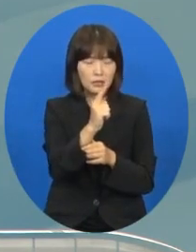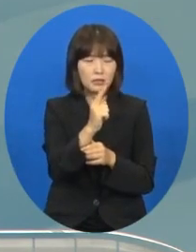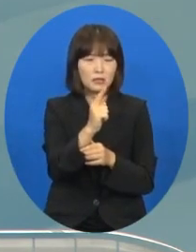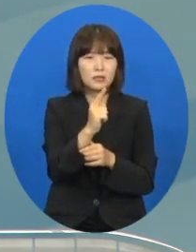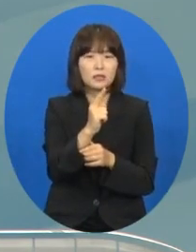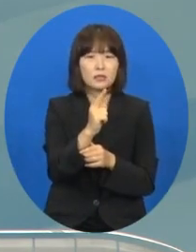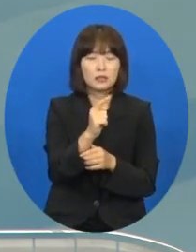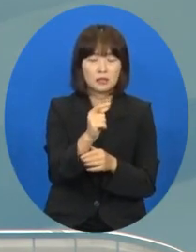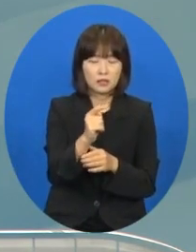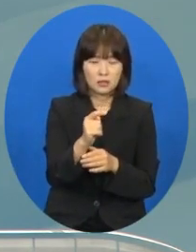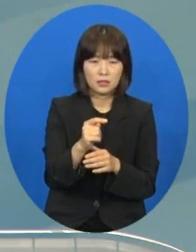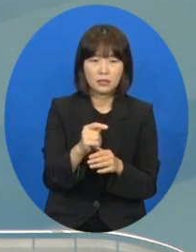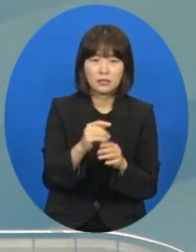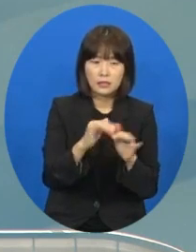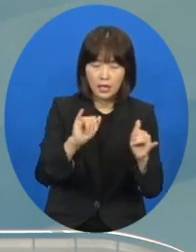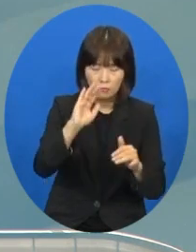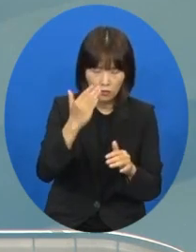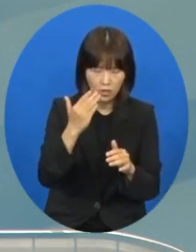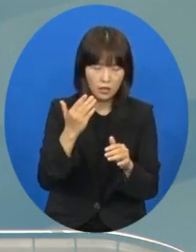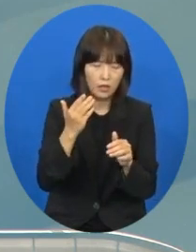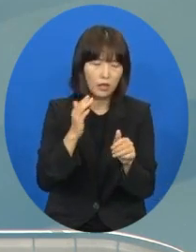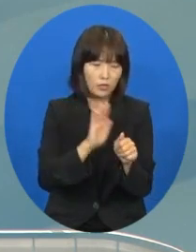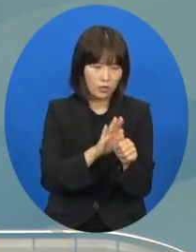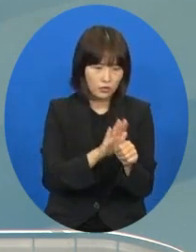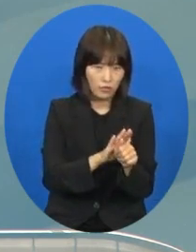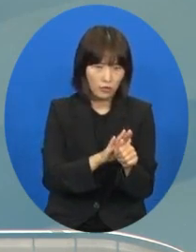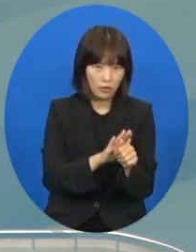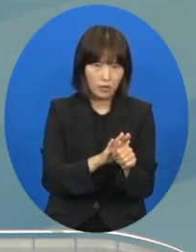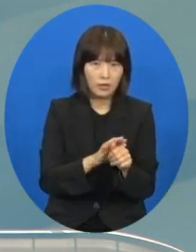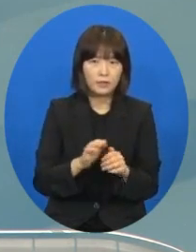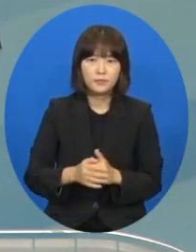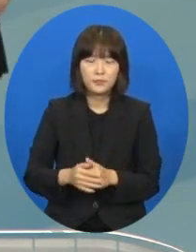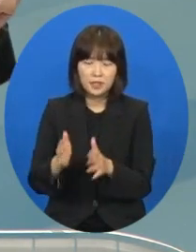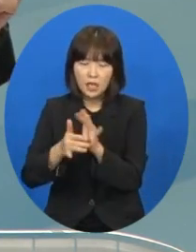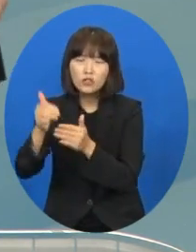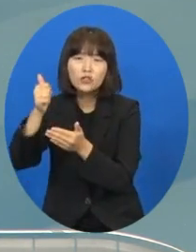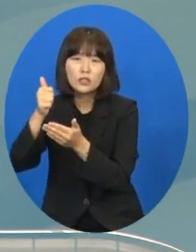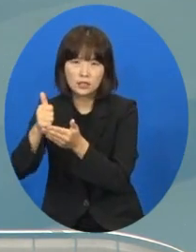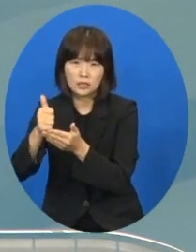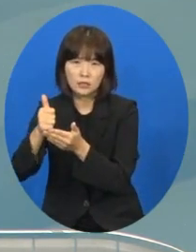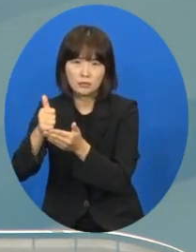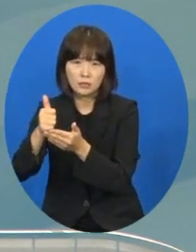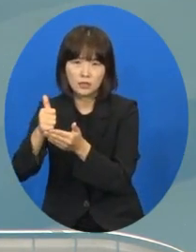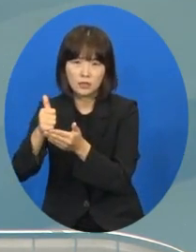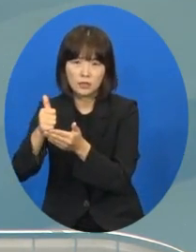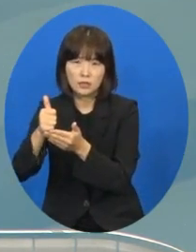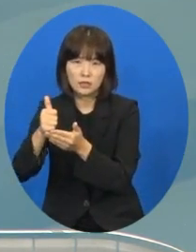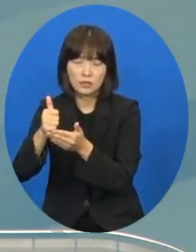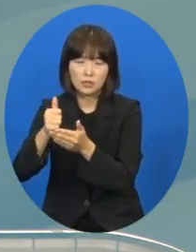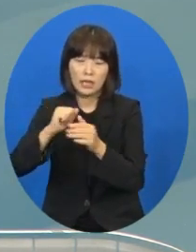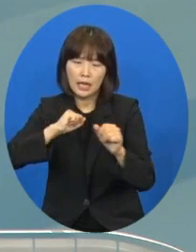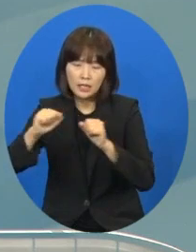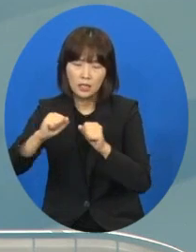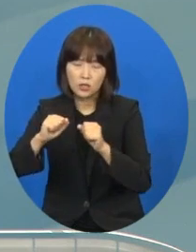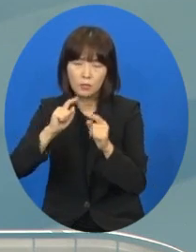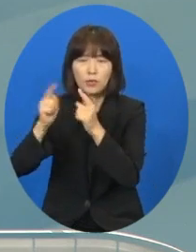거예요. 베드로 보고 그렇게 하라고 한 게 아니고 예수님이 그렇게 하게 해주시겠다는 거예요.